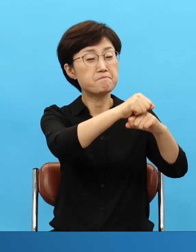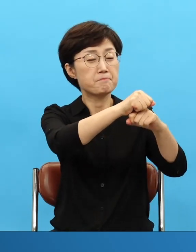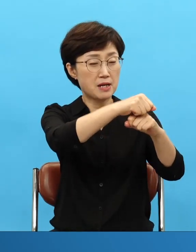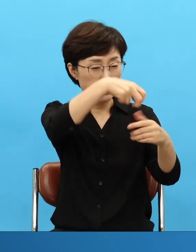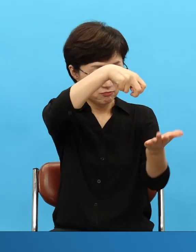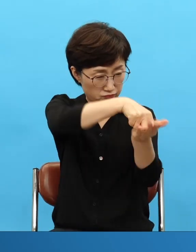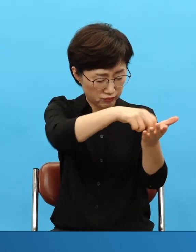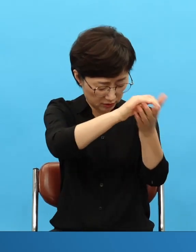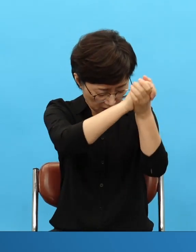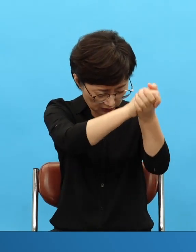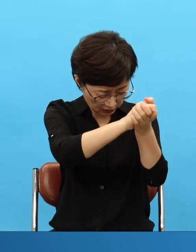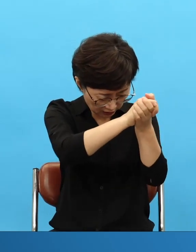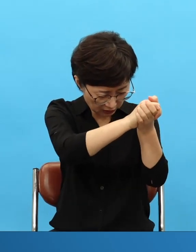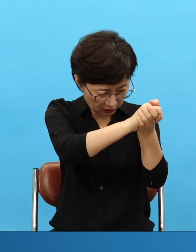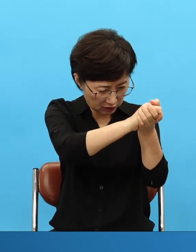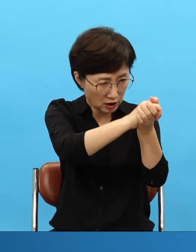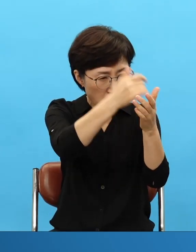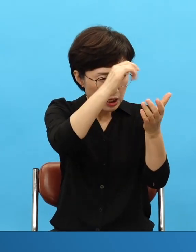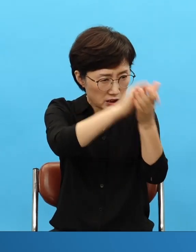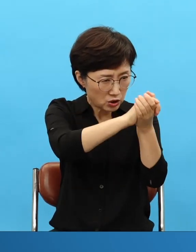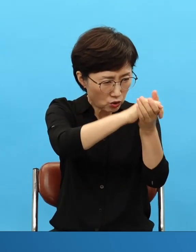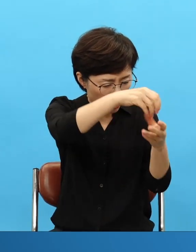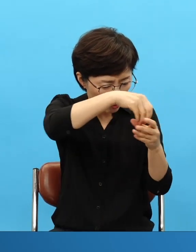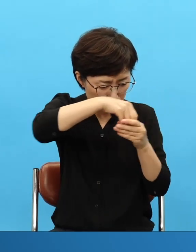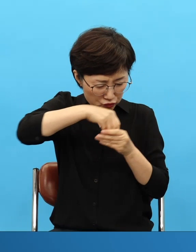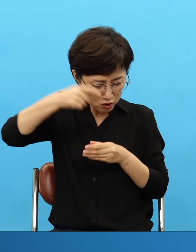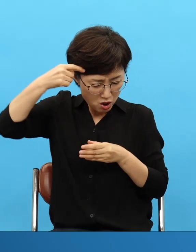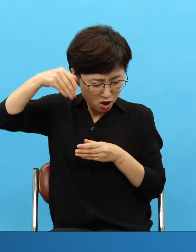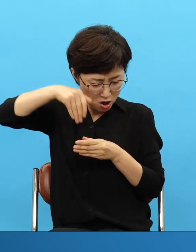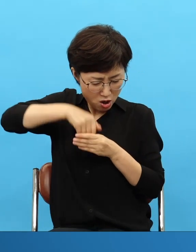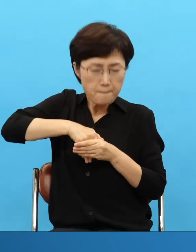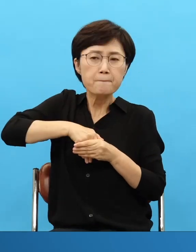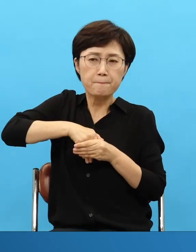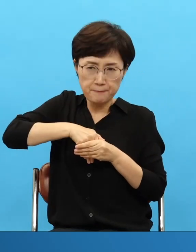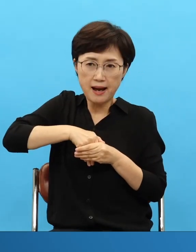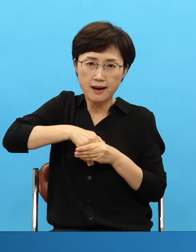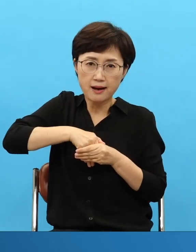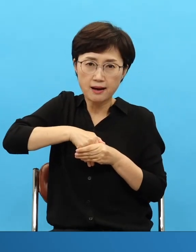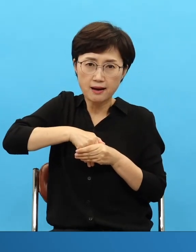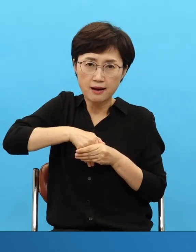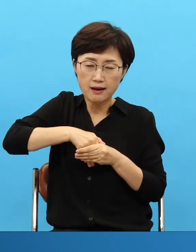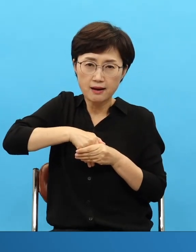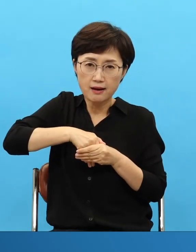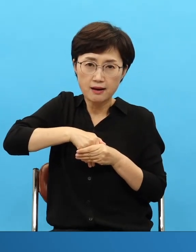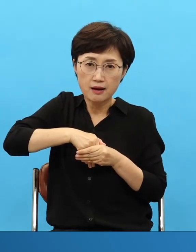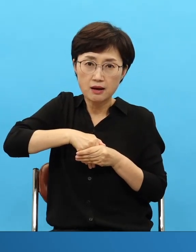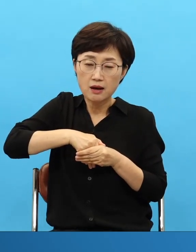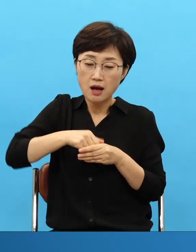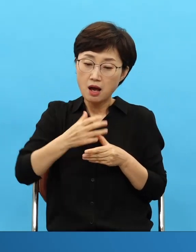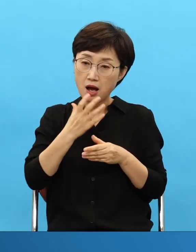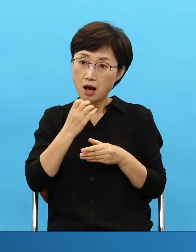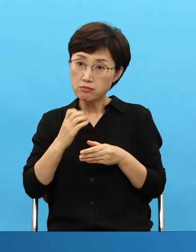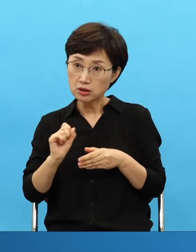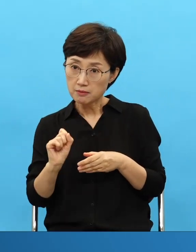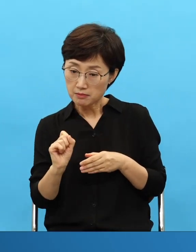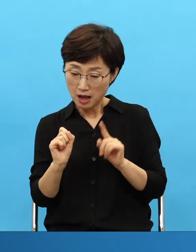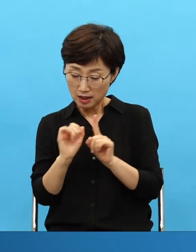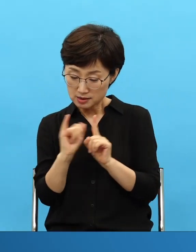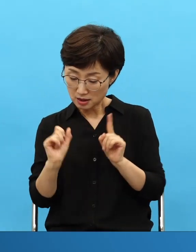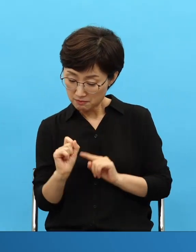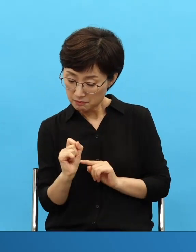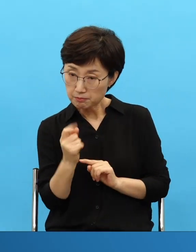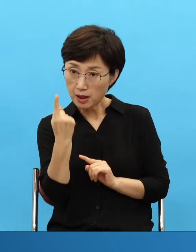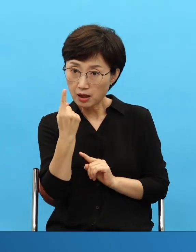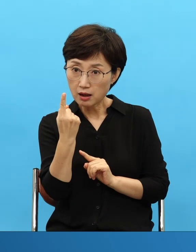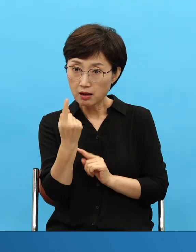it says that Abraham built an altar to the Lord. That is what he planted in his heart. 아브라함 통해서 어떤 일이 일어났습니까? And what